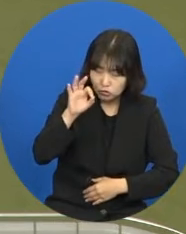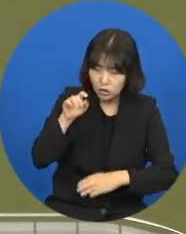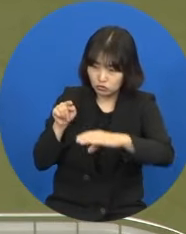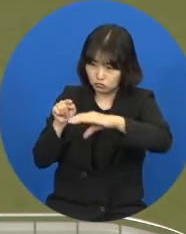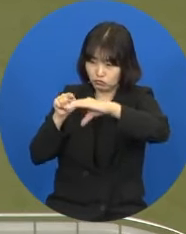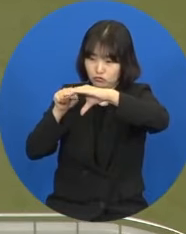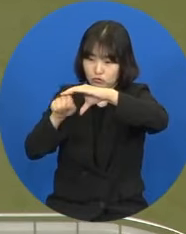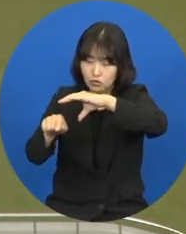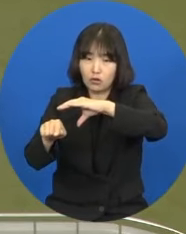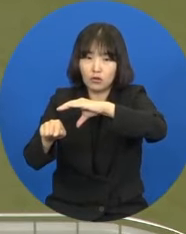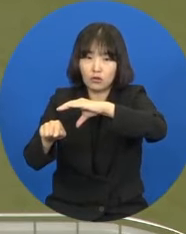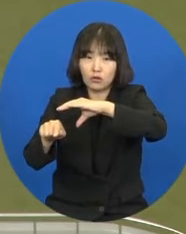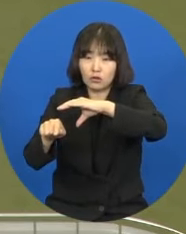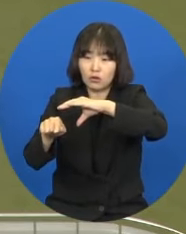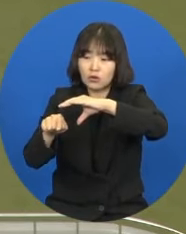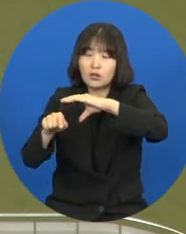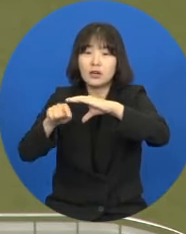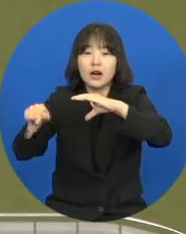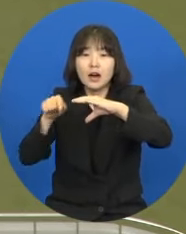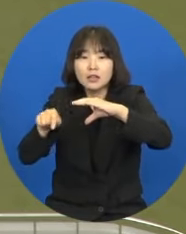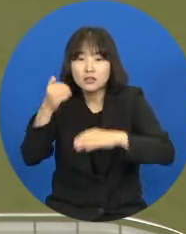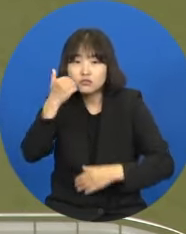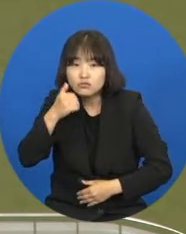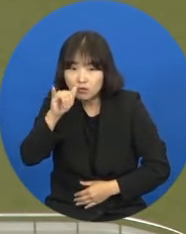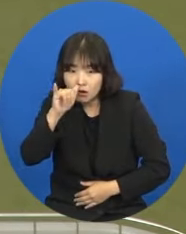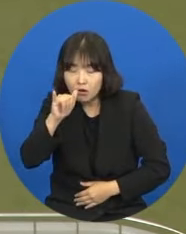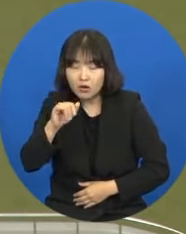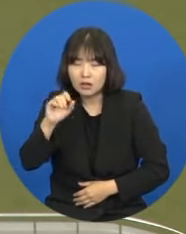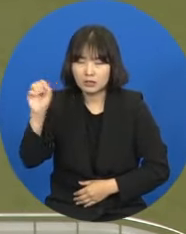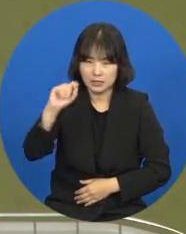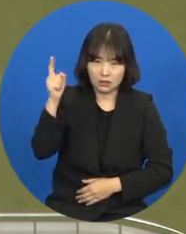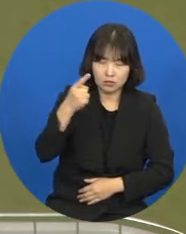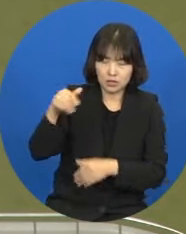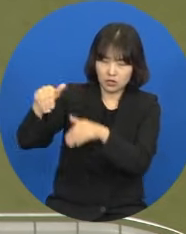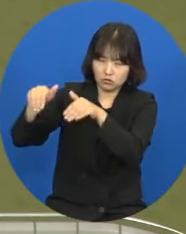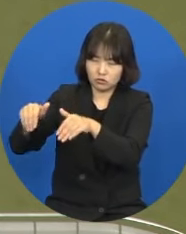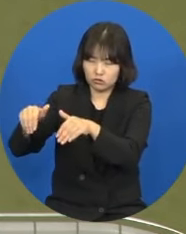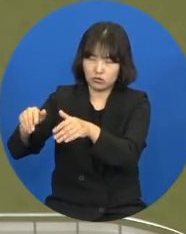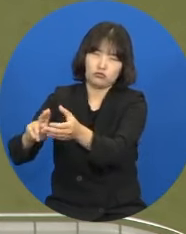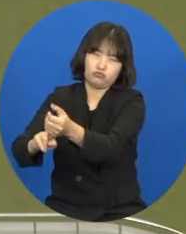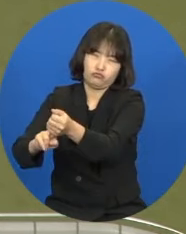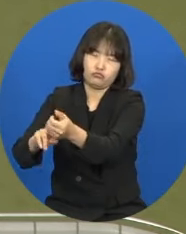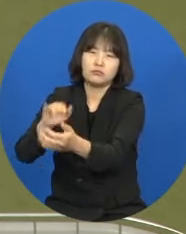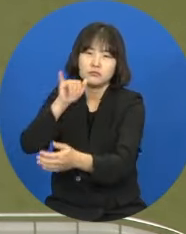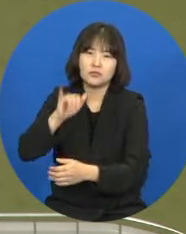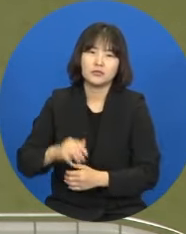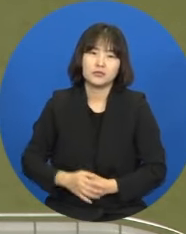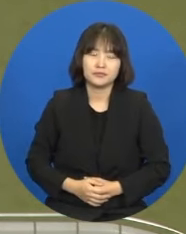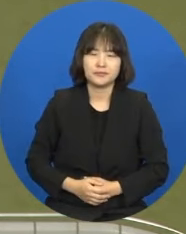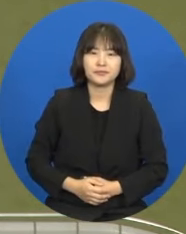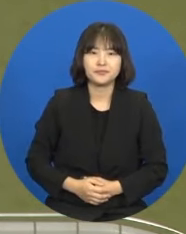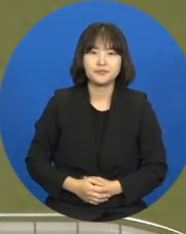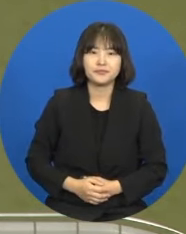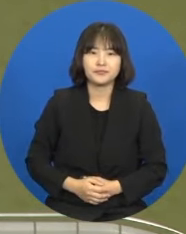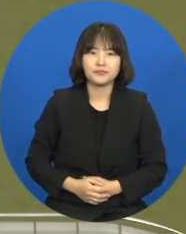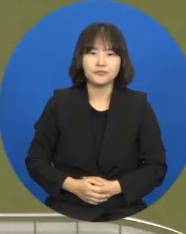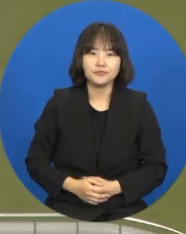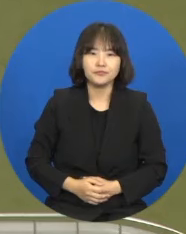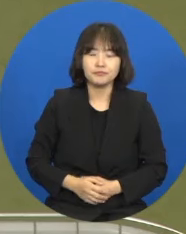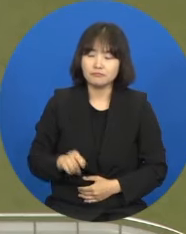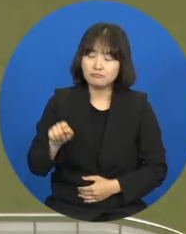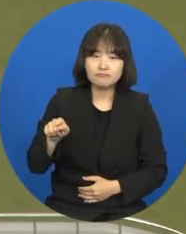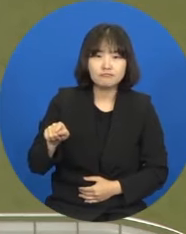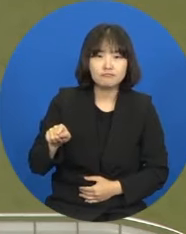됐는데 그 굴에 누가 있었습니까 다과 그 사들이 그에 들어가 있었던 거예요 이건 누가